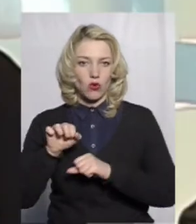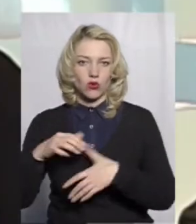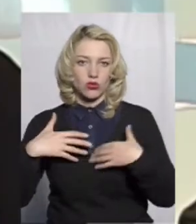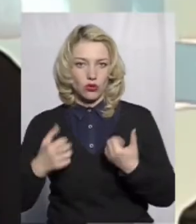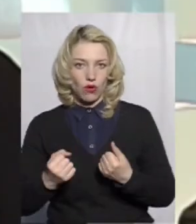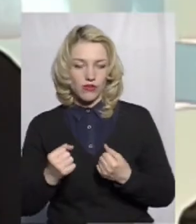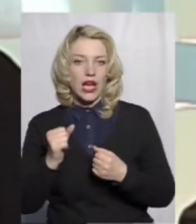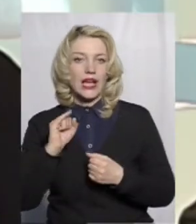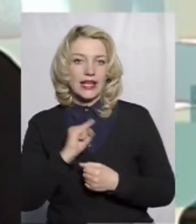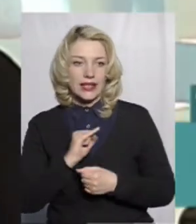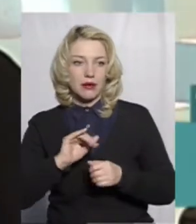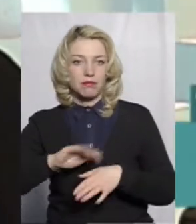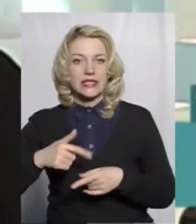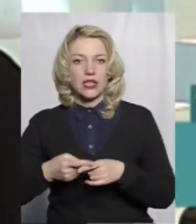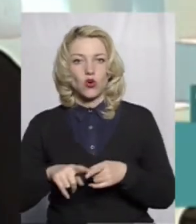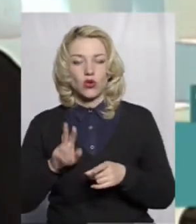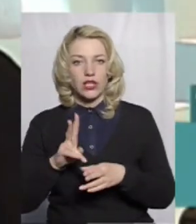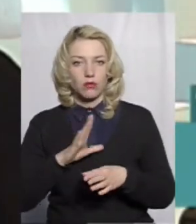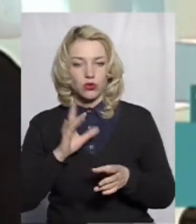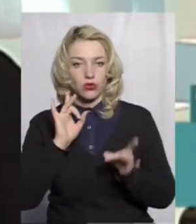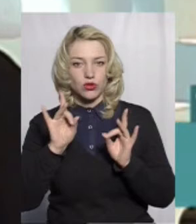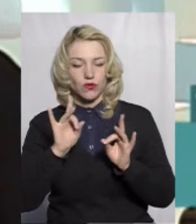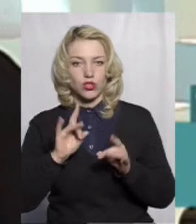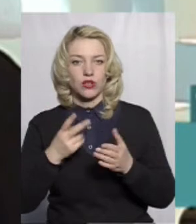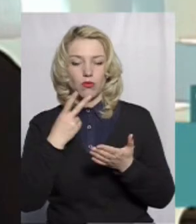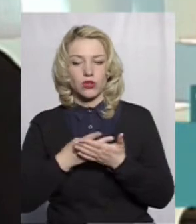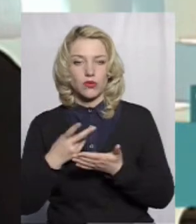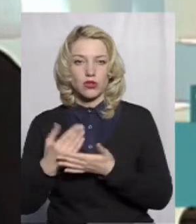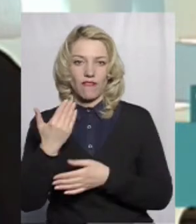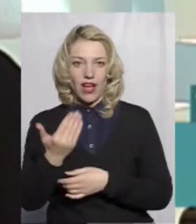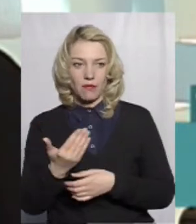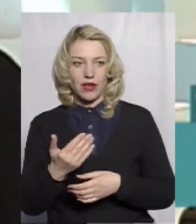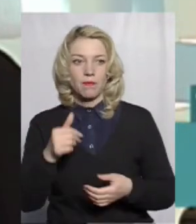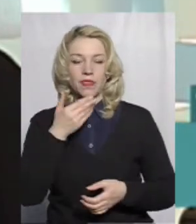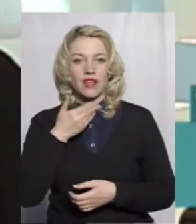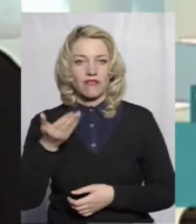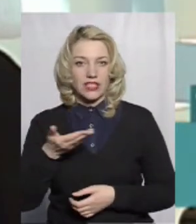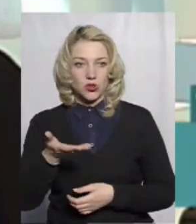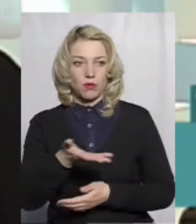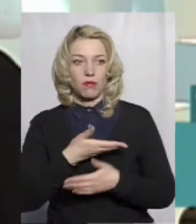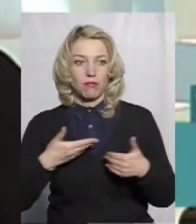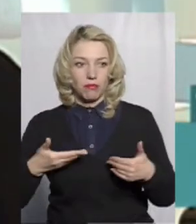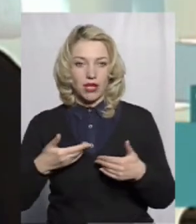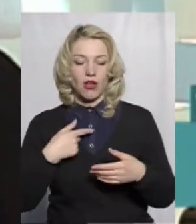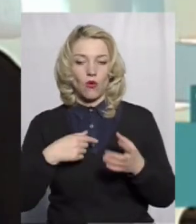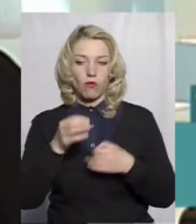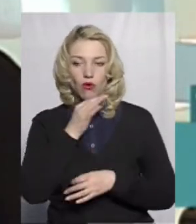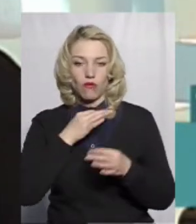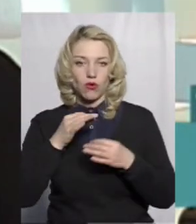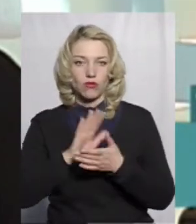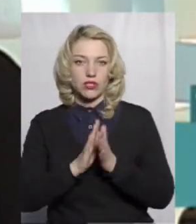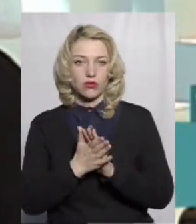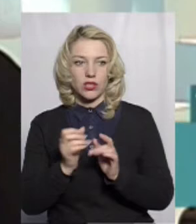здоров'я. І після того, як були озвучені, продемонстровані вам виступи, ми глибоко обговорювали